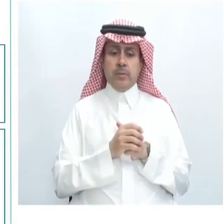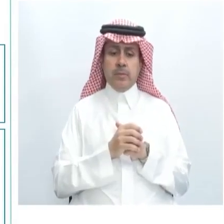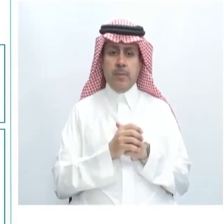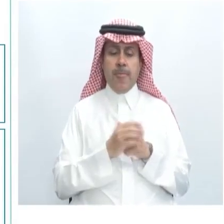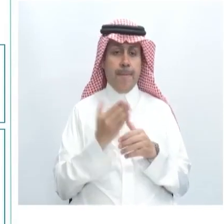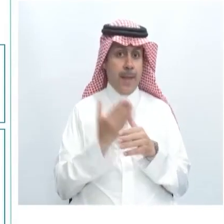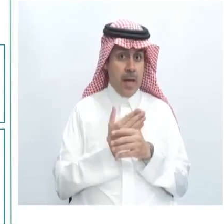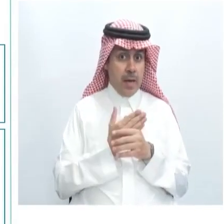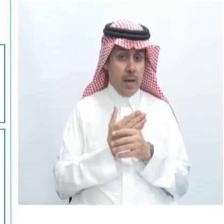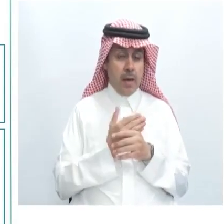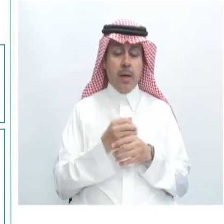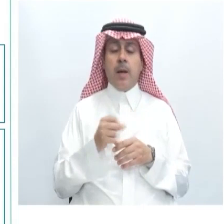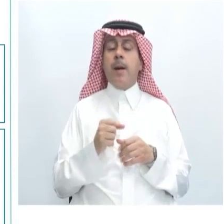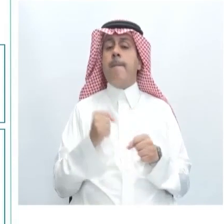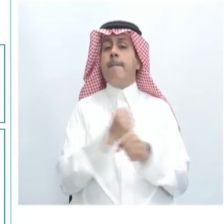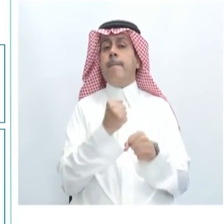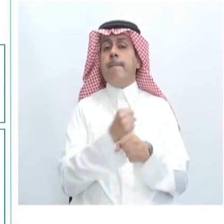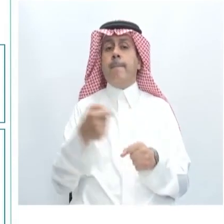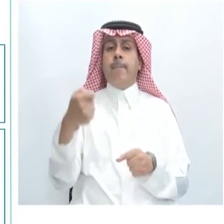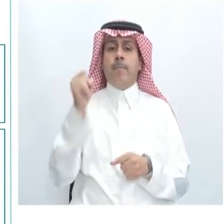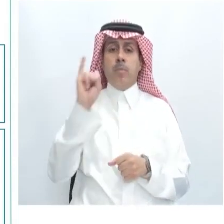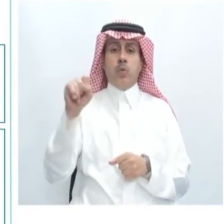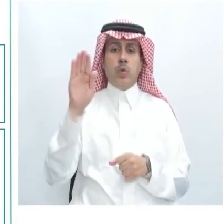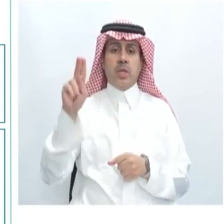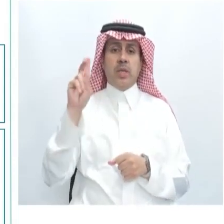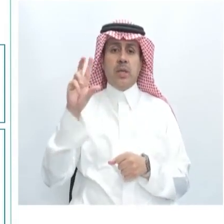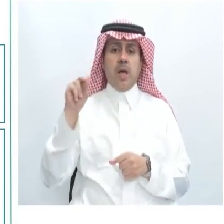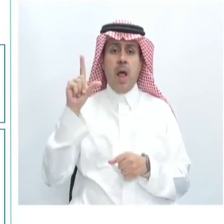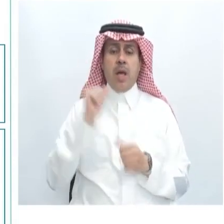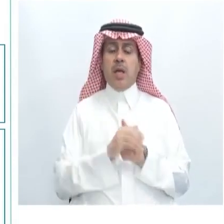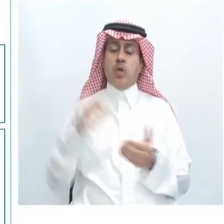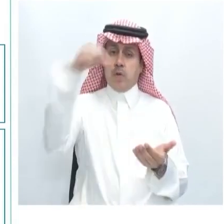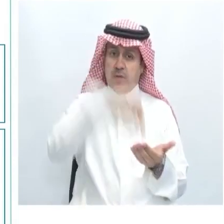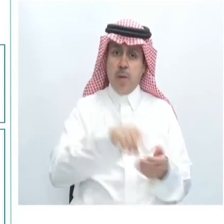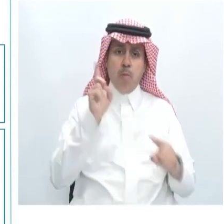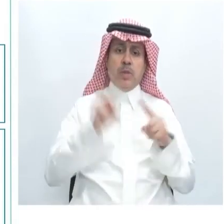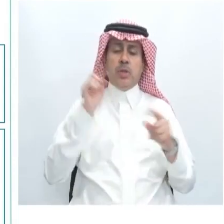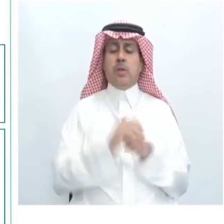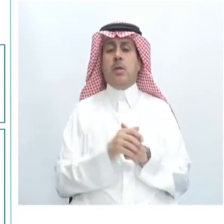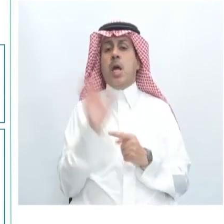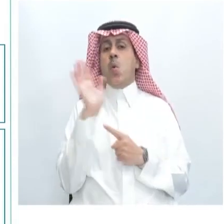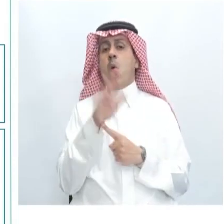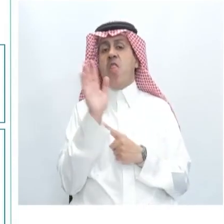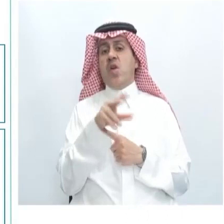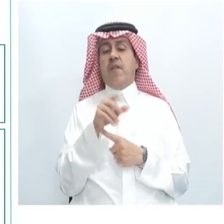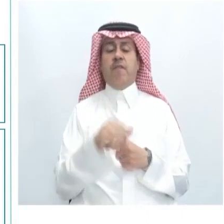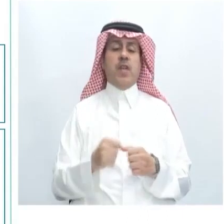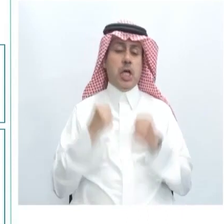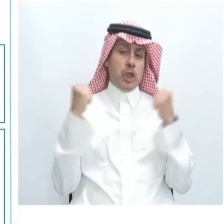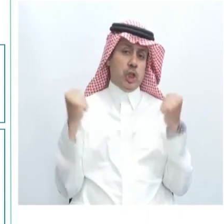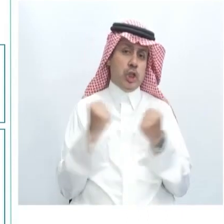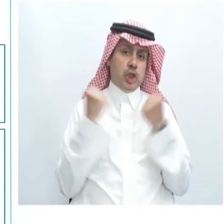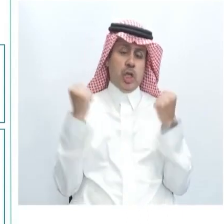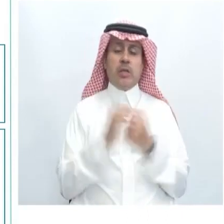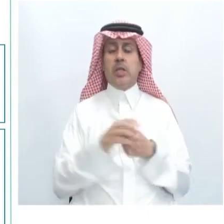لان المستهلك ينخرط فيه مباشره ويؤثر في هذا النشاط وهو التسويق